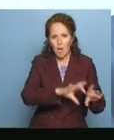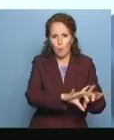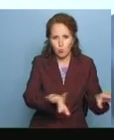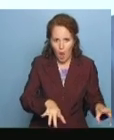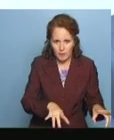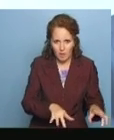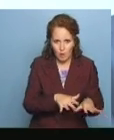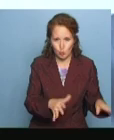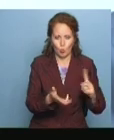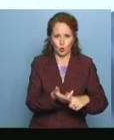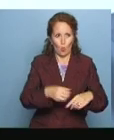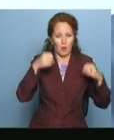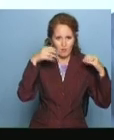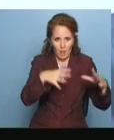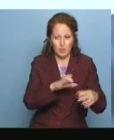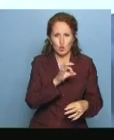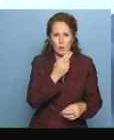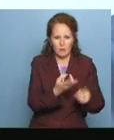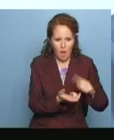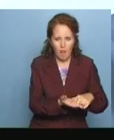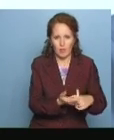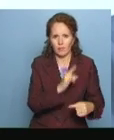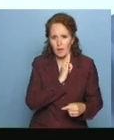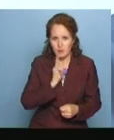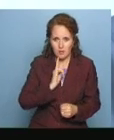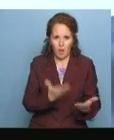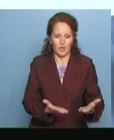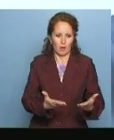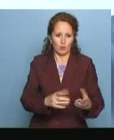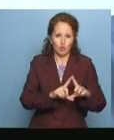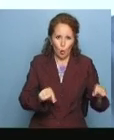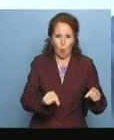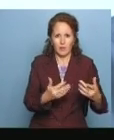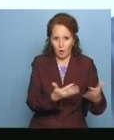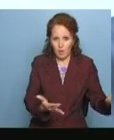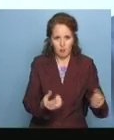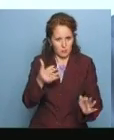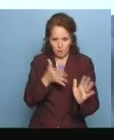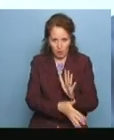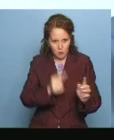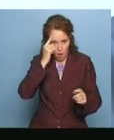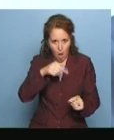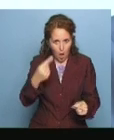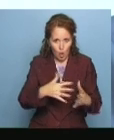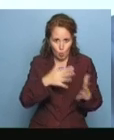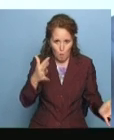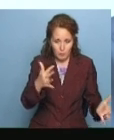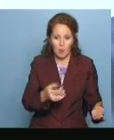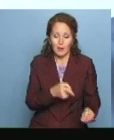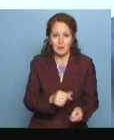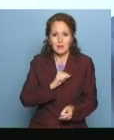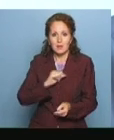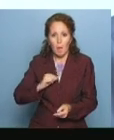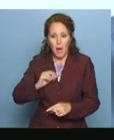транспортной, социальной. То есть это и детские сады, и школы, и дороги, и сети, и все остальное. Это огромные затраты. И сама стройка,